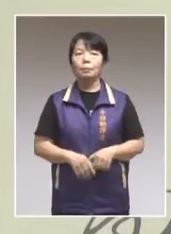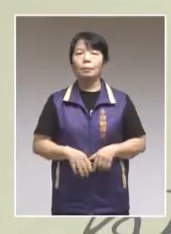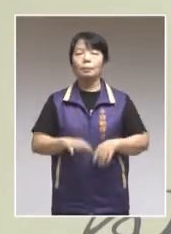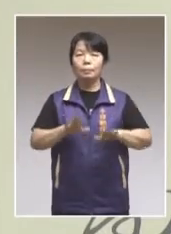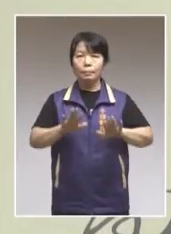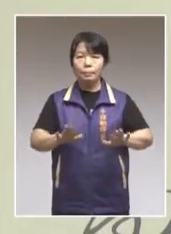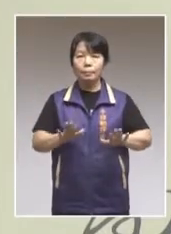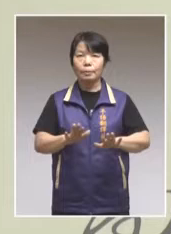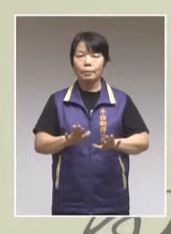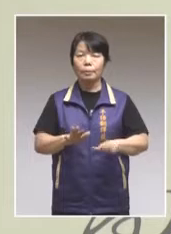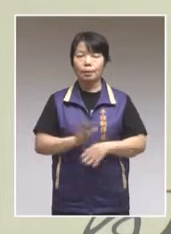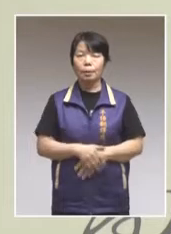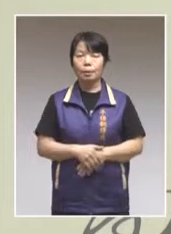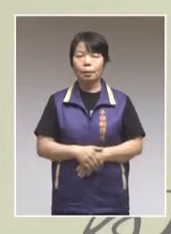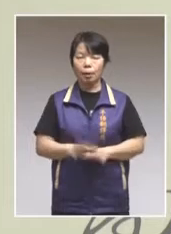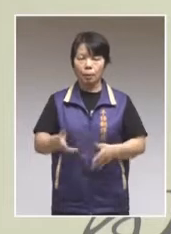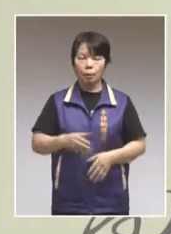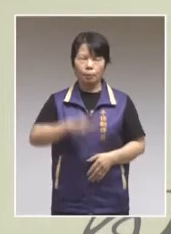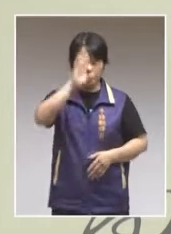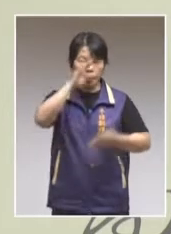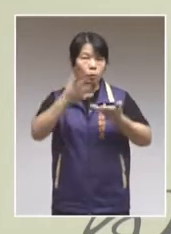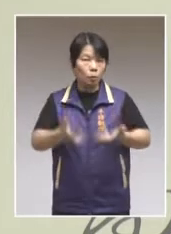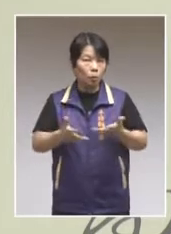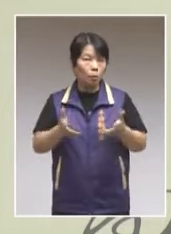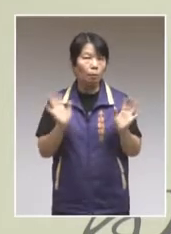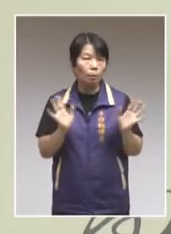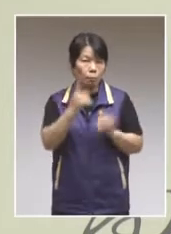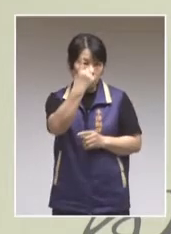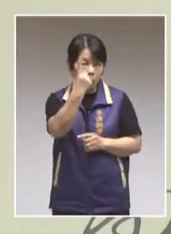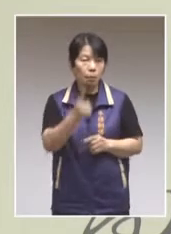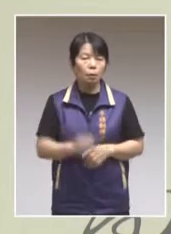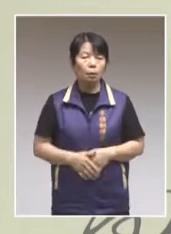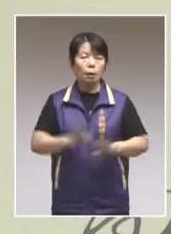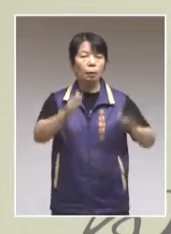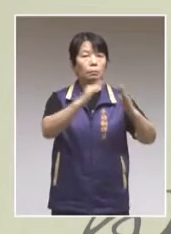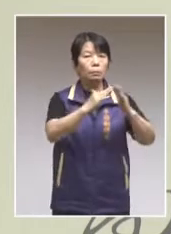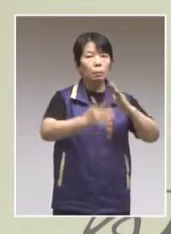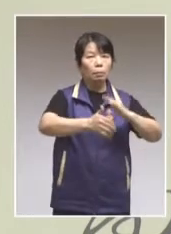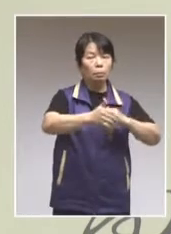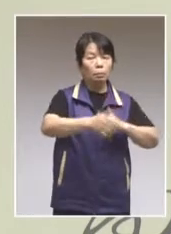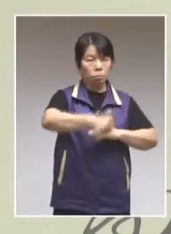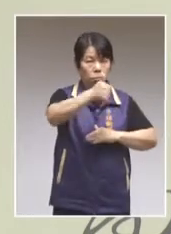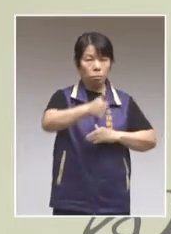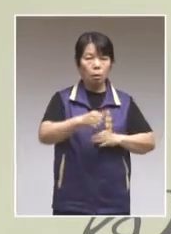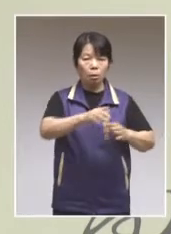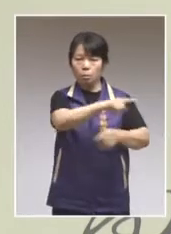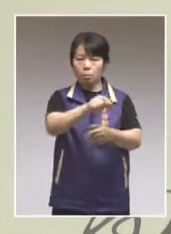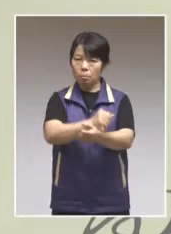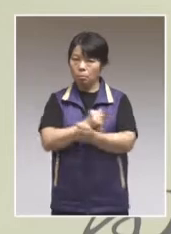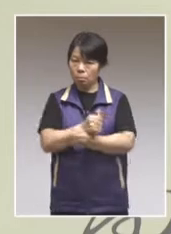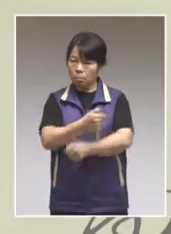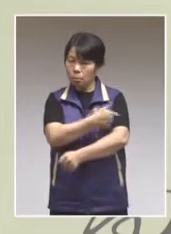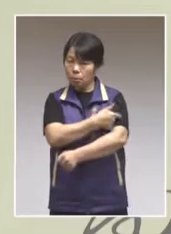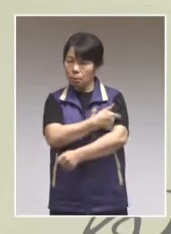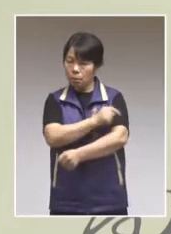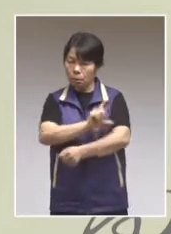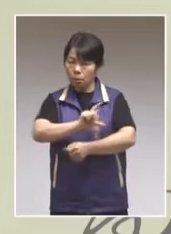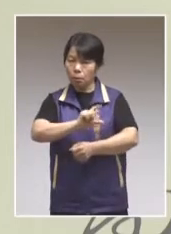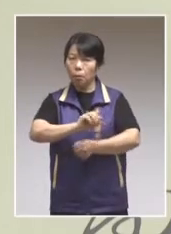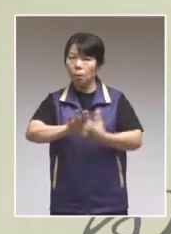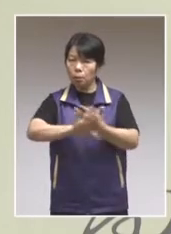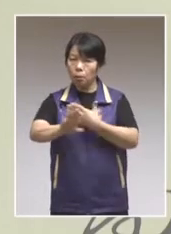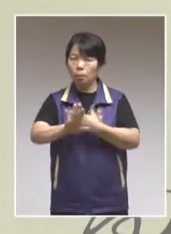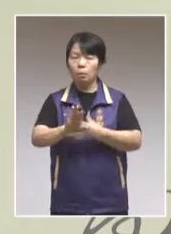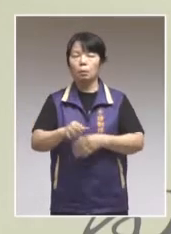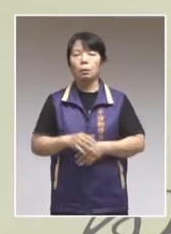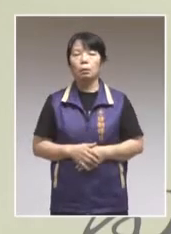因为今天有一个重症的小朋友，大家一定各位家长啊，一定是除了担心疫苗以外，一定是会担心